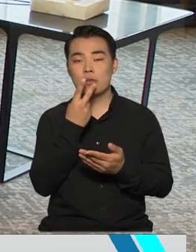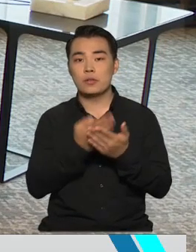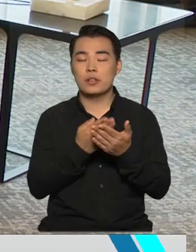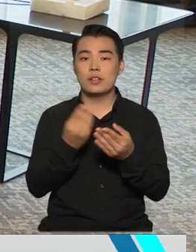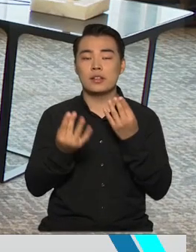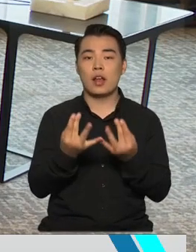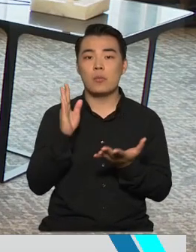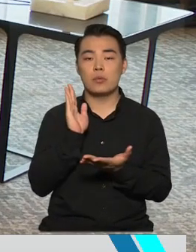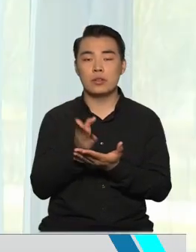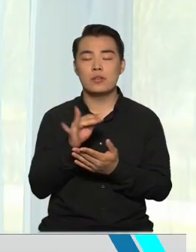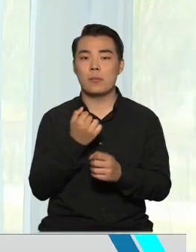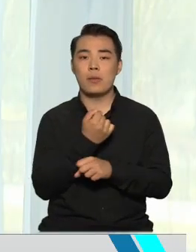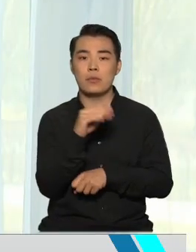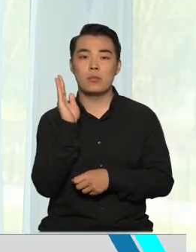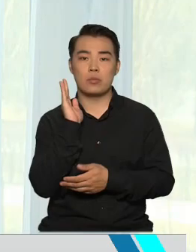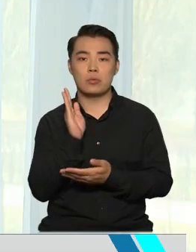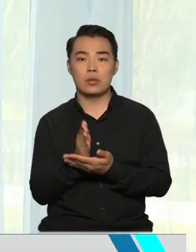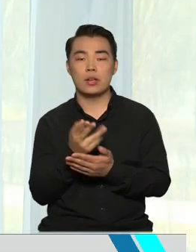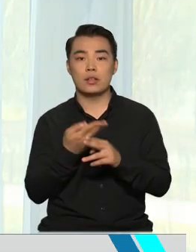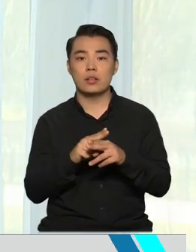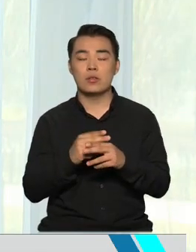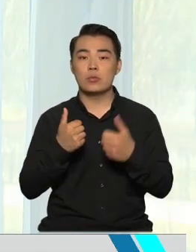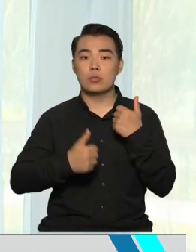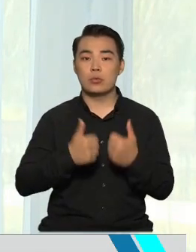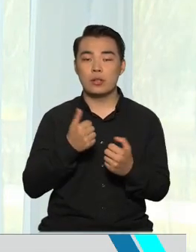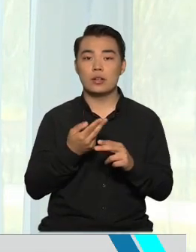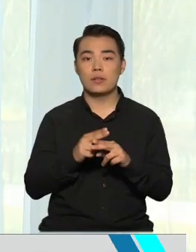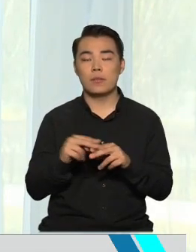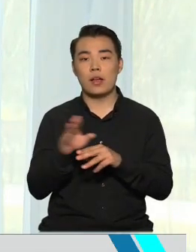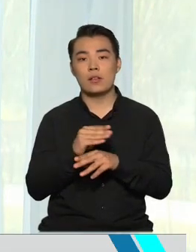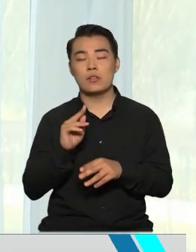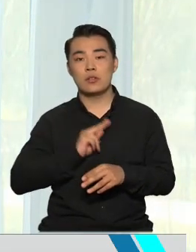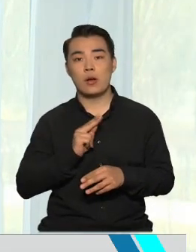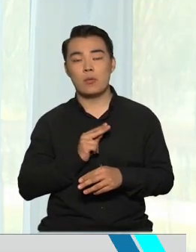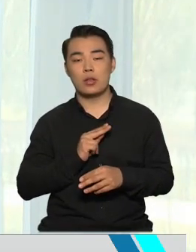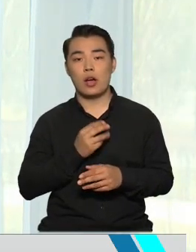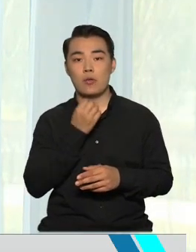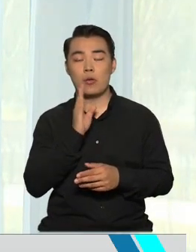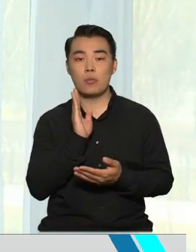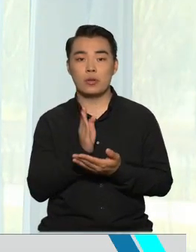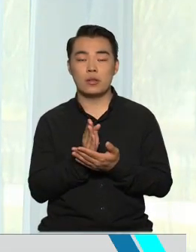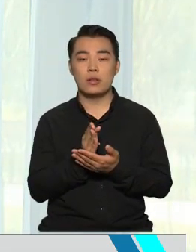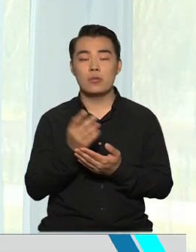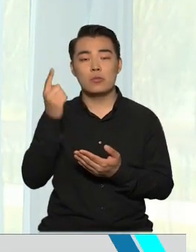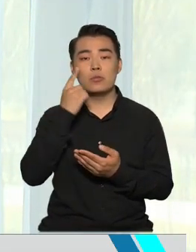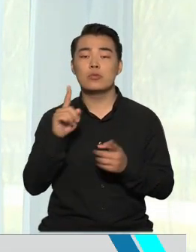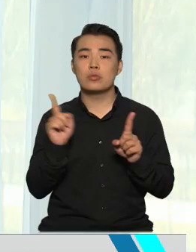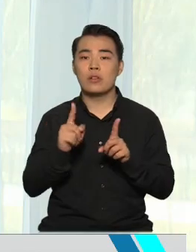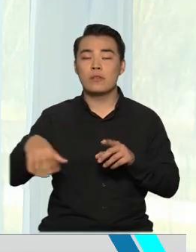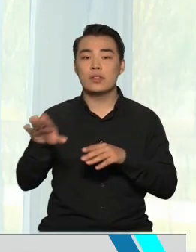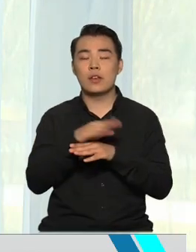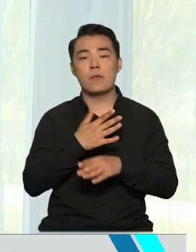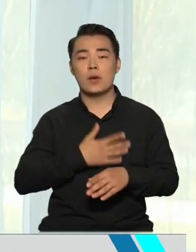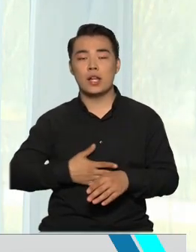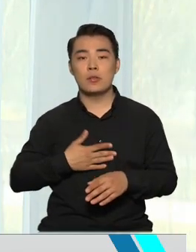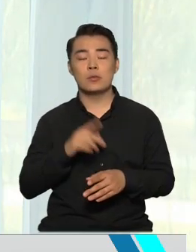и удастся победить. Такой турнир, он достаточно эмоциональный, я бы сказала, поэтому я думаю, что все волнуются,